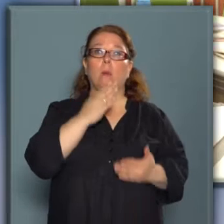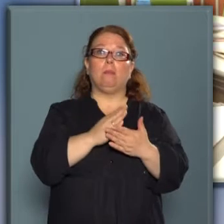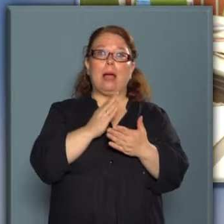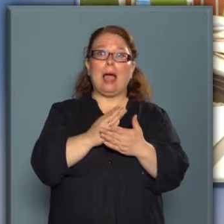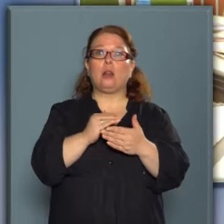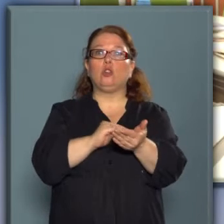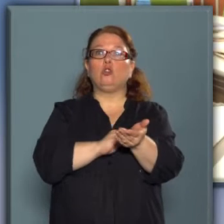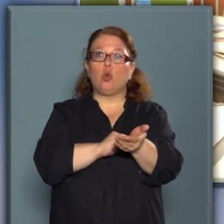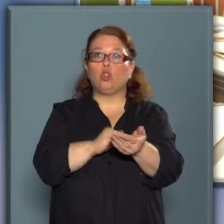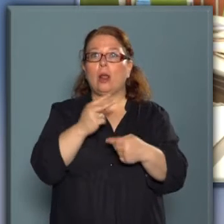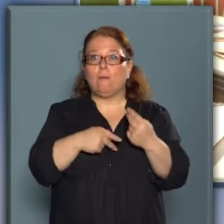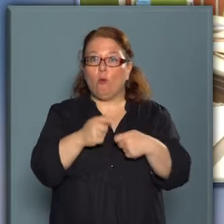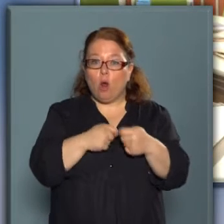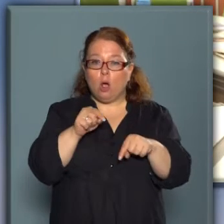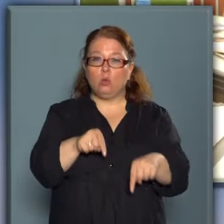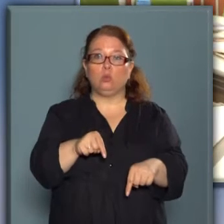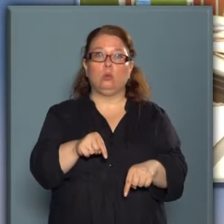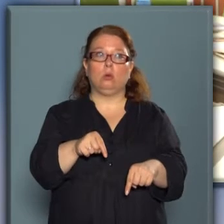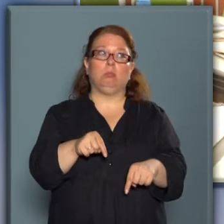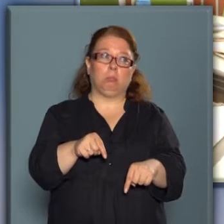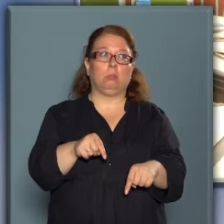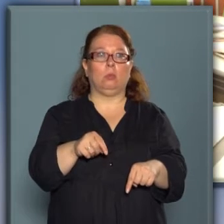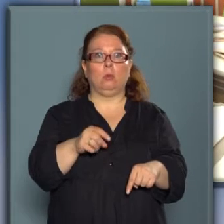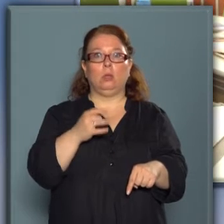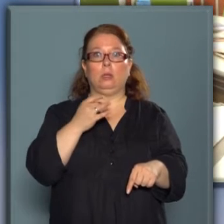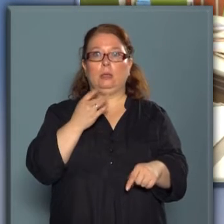már Soroksárral foglalkozunk, hát akkor